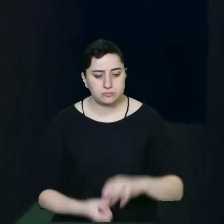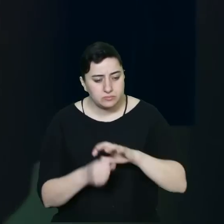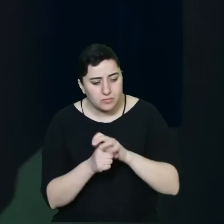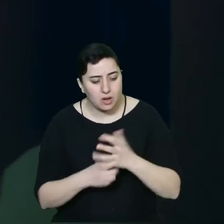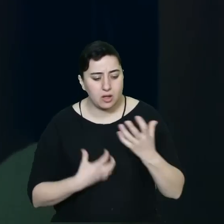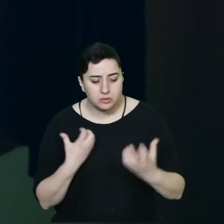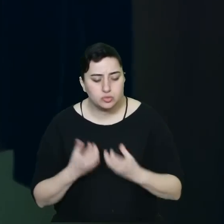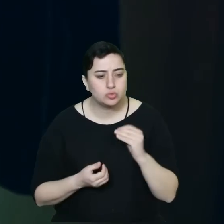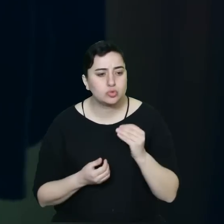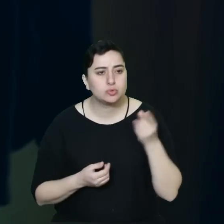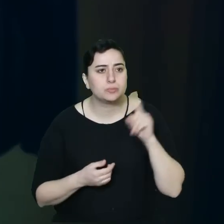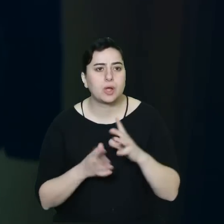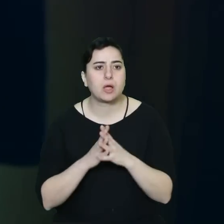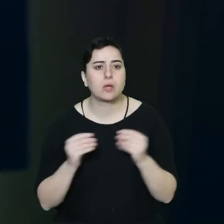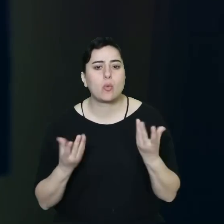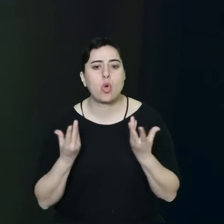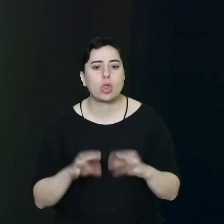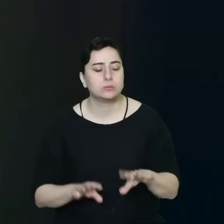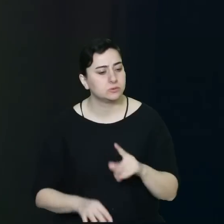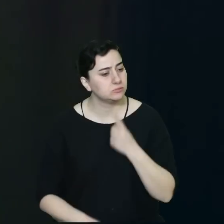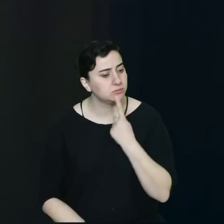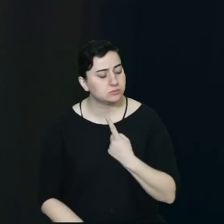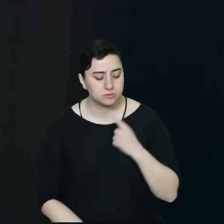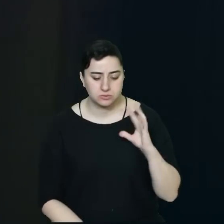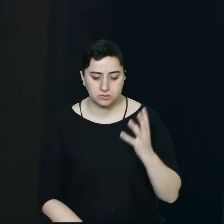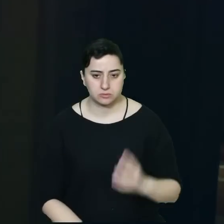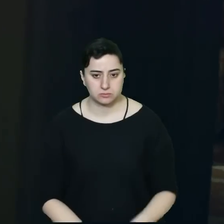İşkence yüzünden çocuğu olmayacakmış. Ya. Ya.